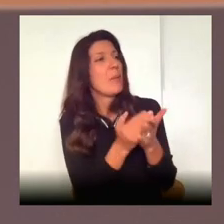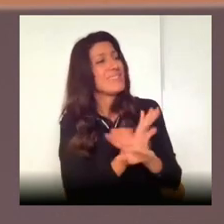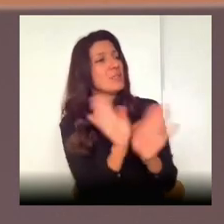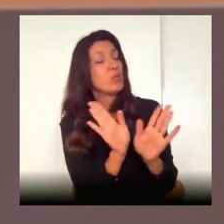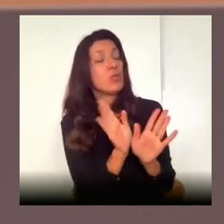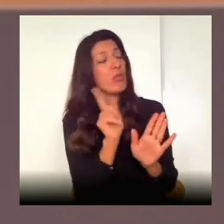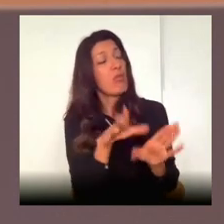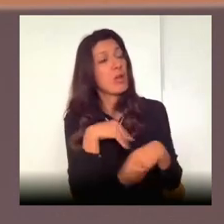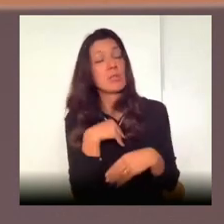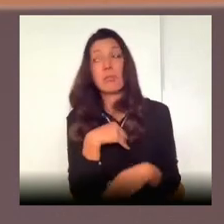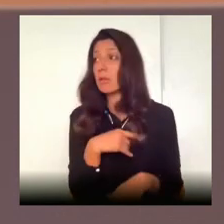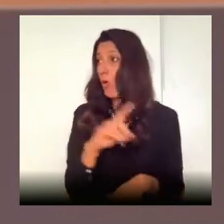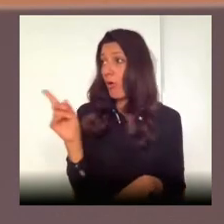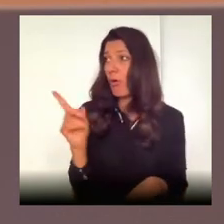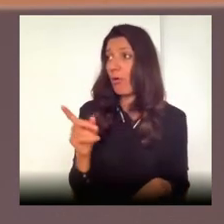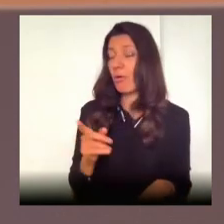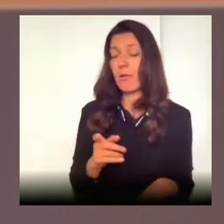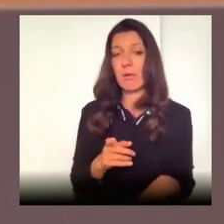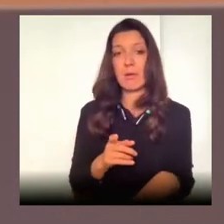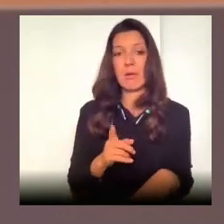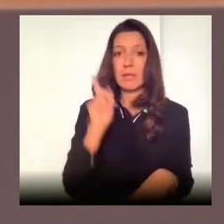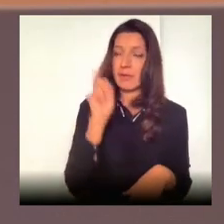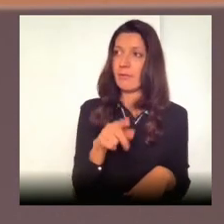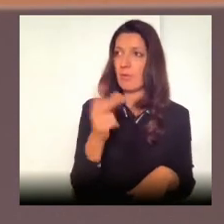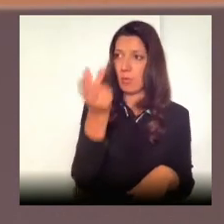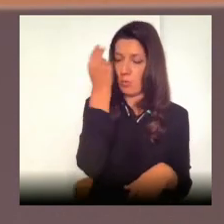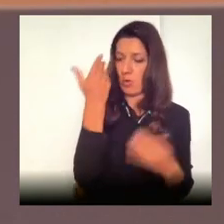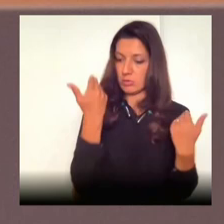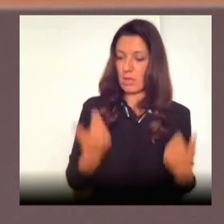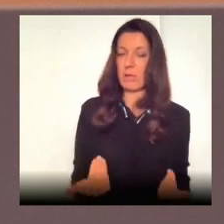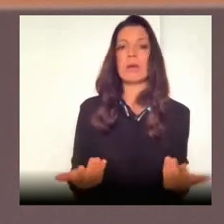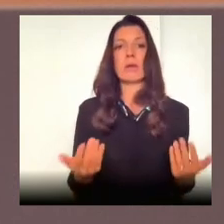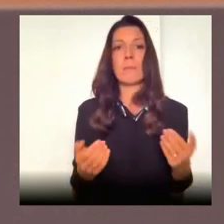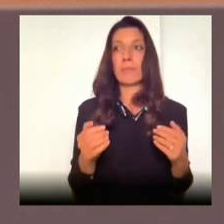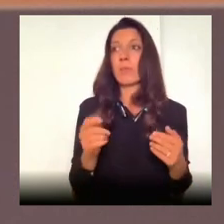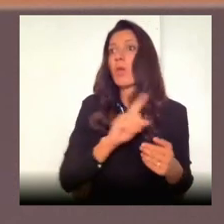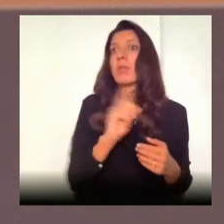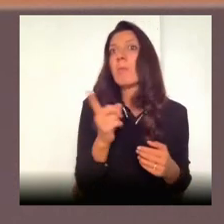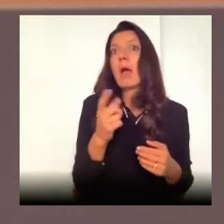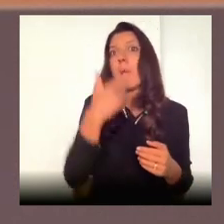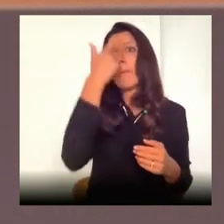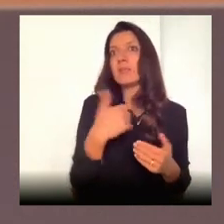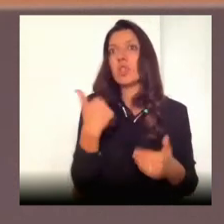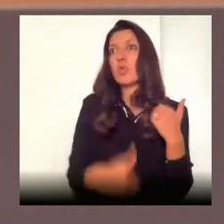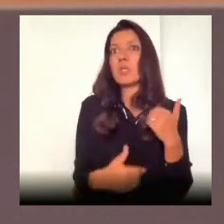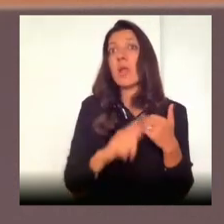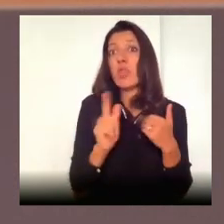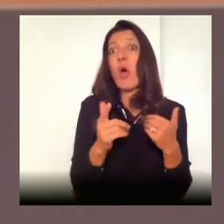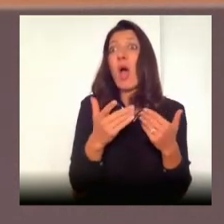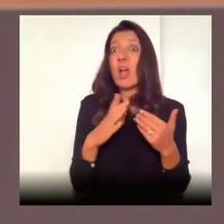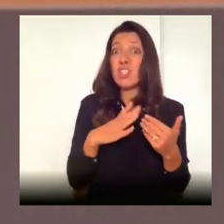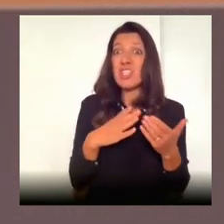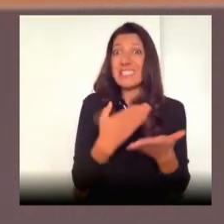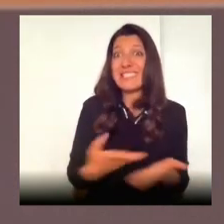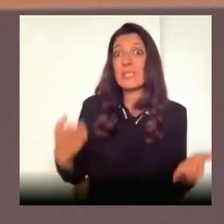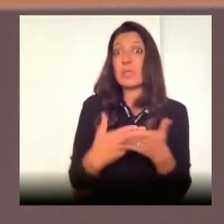à... il serait temps de prendre en considération qu'on n'est pas des personnes handicapées, on vit des situations handicapantes.